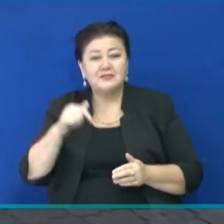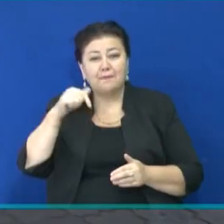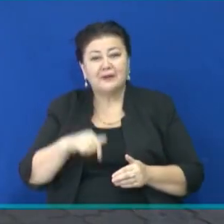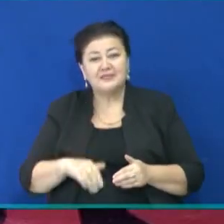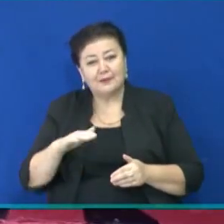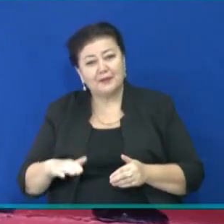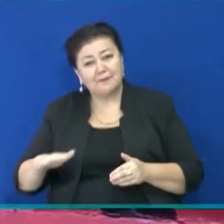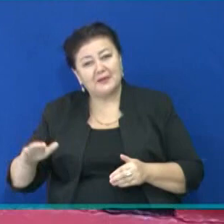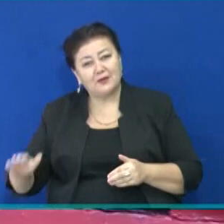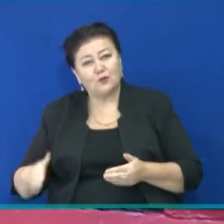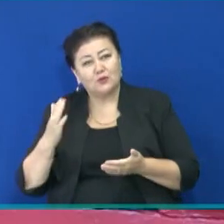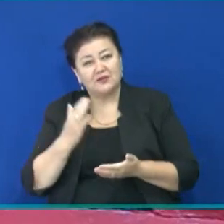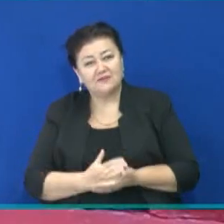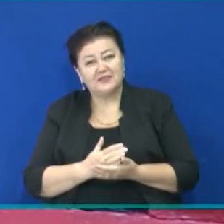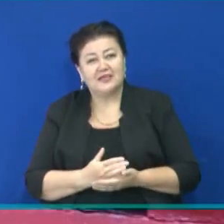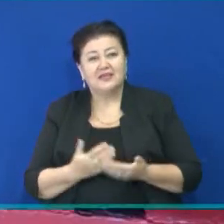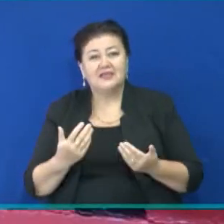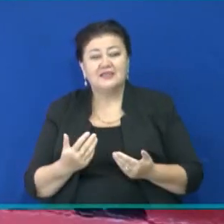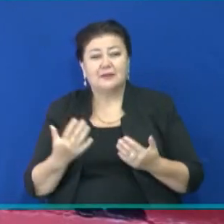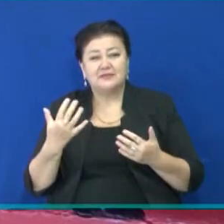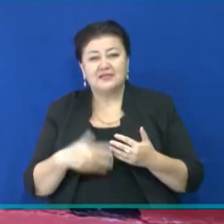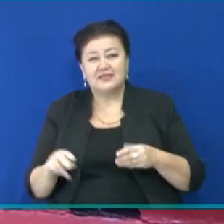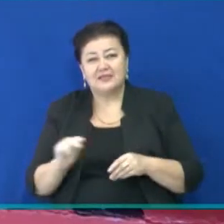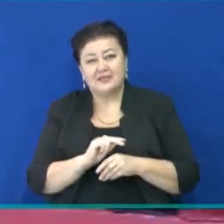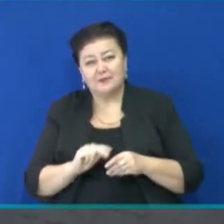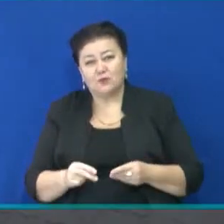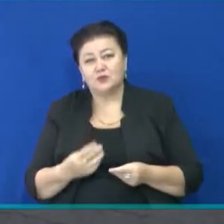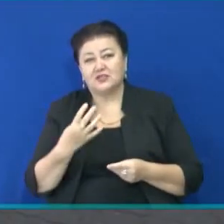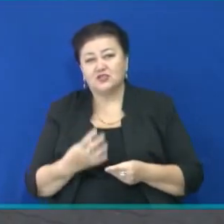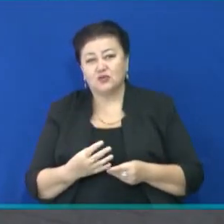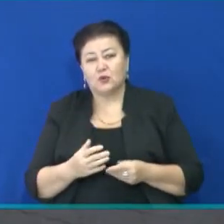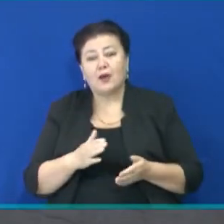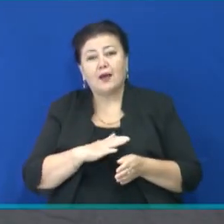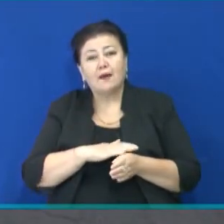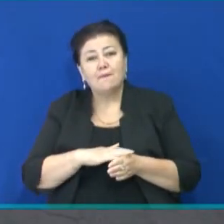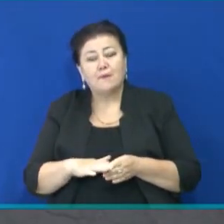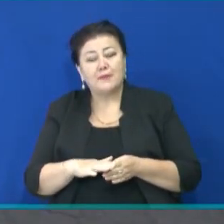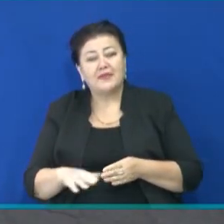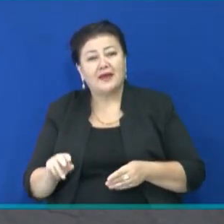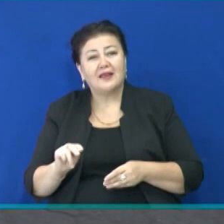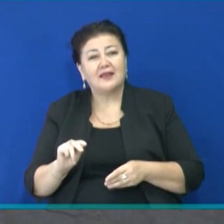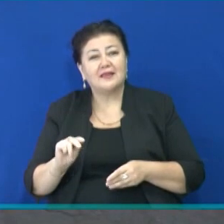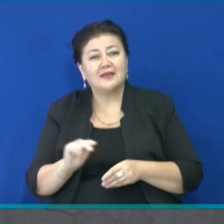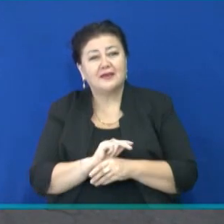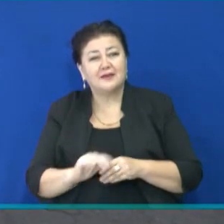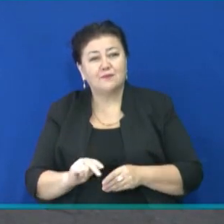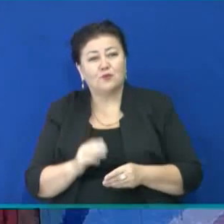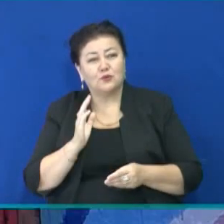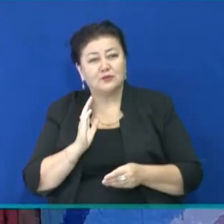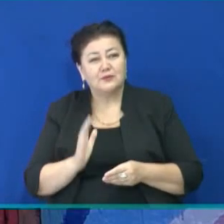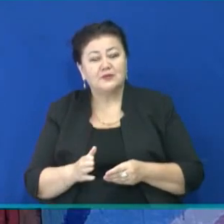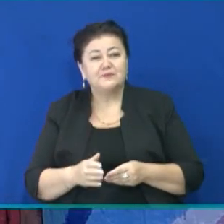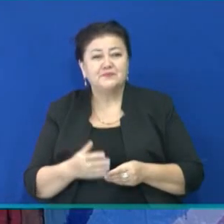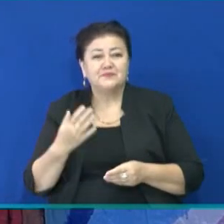оның төртеуіне орташа ал қалғанына ағымдағы жөндеу жүргізіледі. Жұмыстарға қалалық бюджеттен 44 миллион теңге бөлінген. Бұл